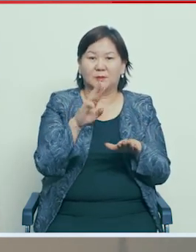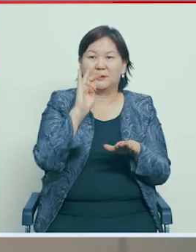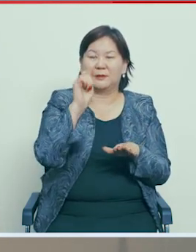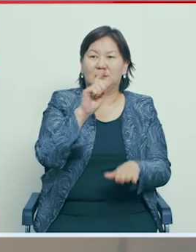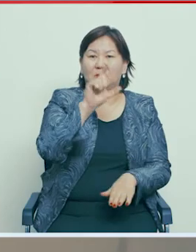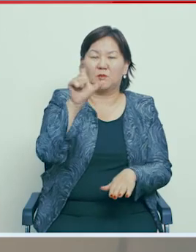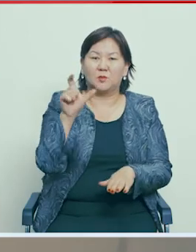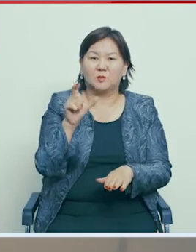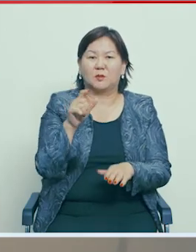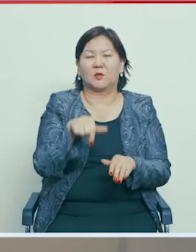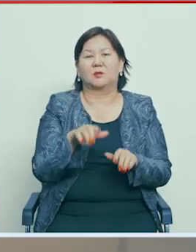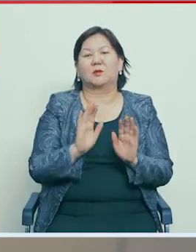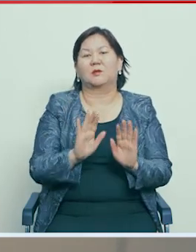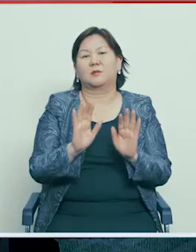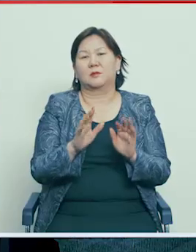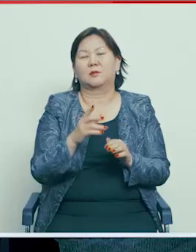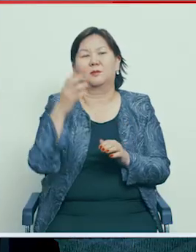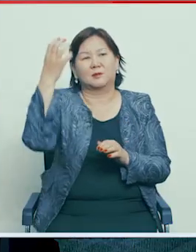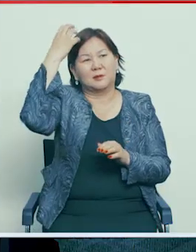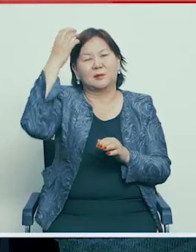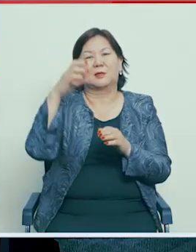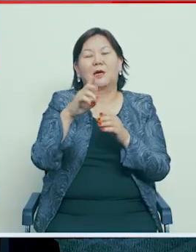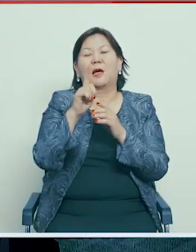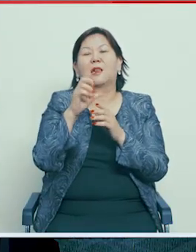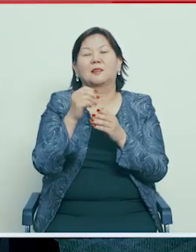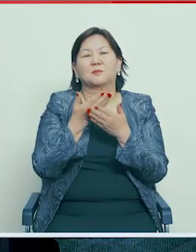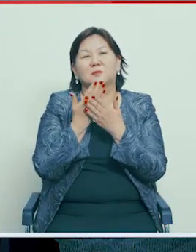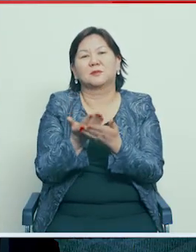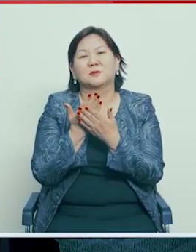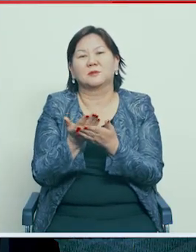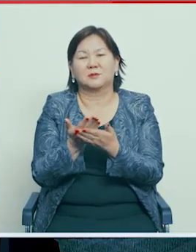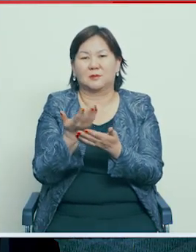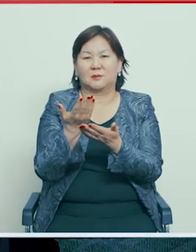хүмүүс харамсалтай нь одоо хүртэл ингээл за нэг төр засгаас халамж нэгсэн